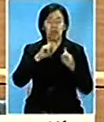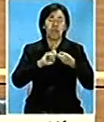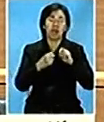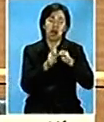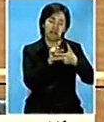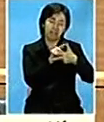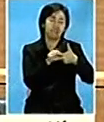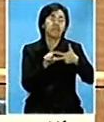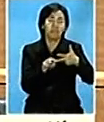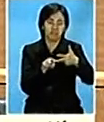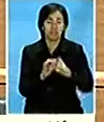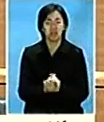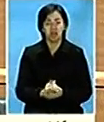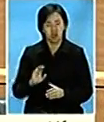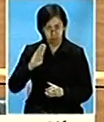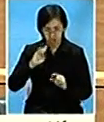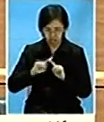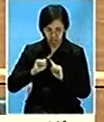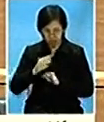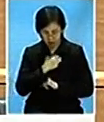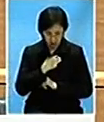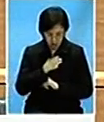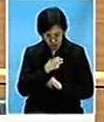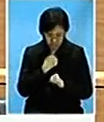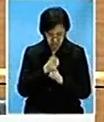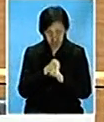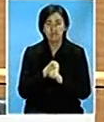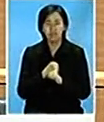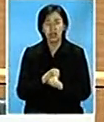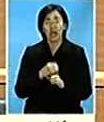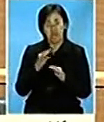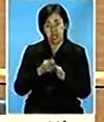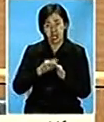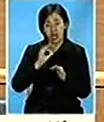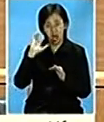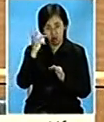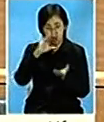อันนี้เป็นสิ่งที่นายจ้างต้องการมากที่สุดอันนี้เป็นการศึกษาจากWorld Bankครับ